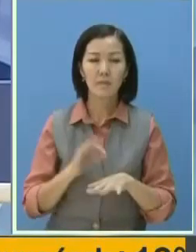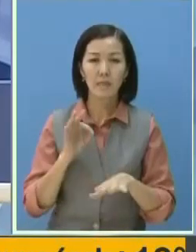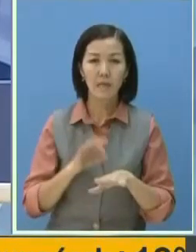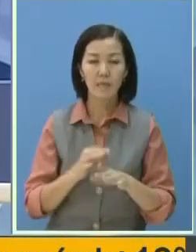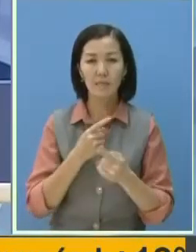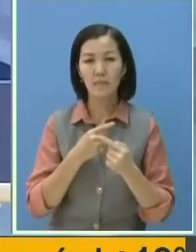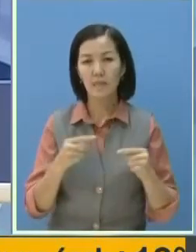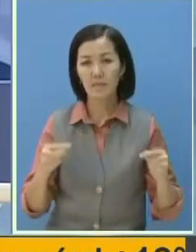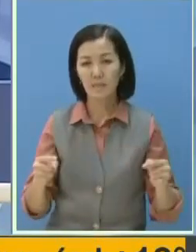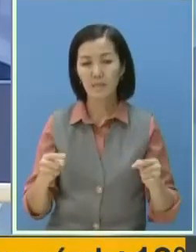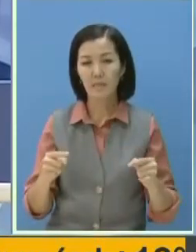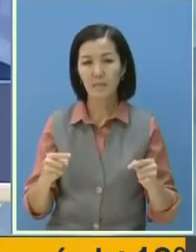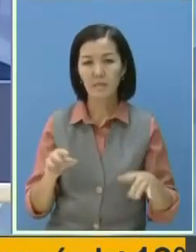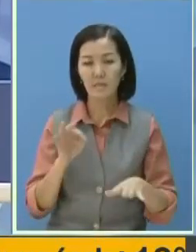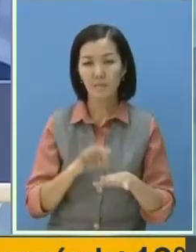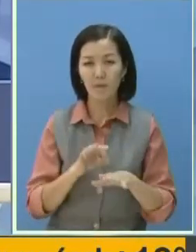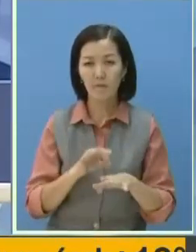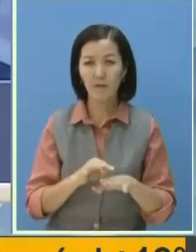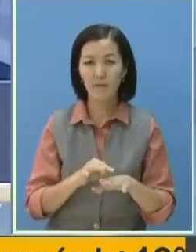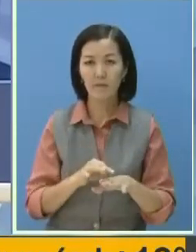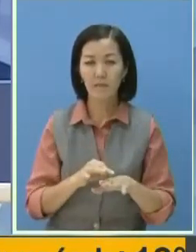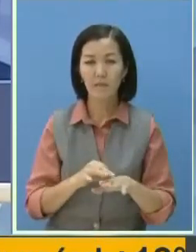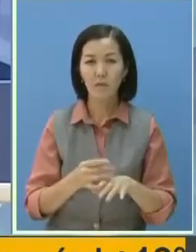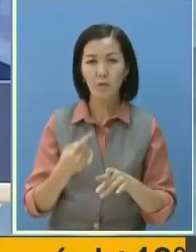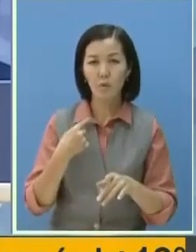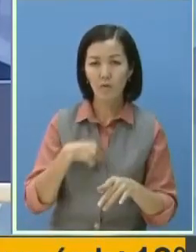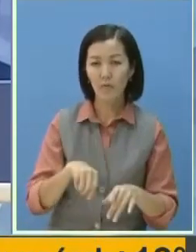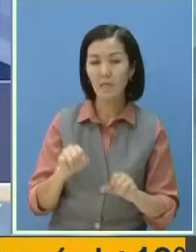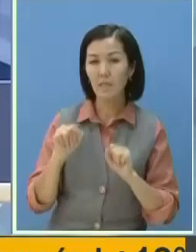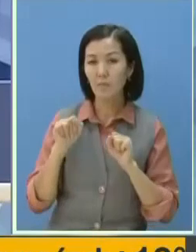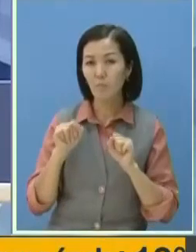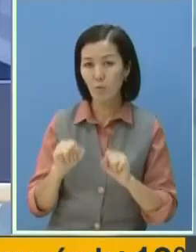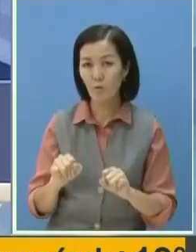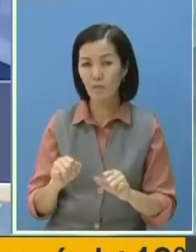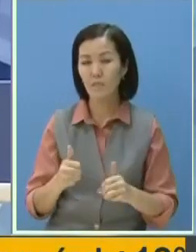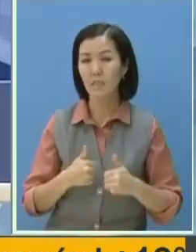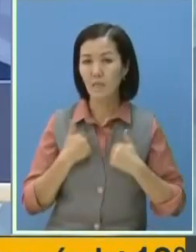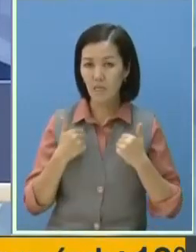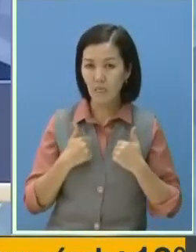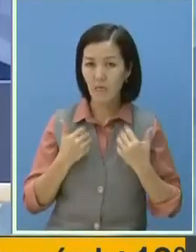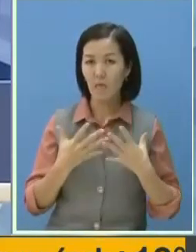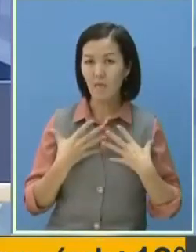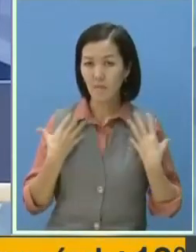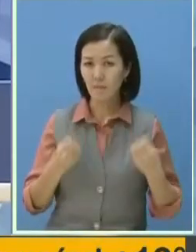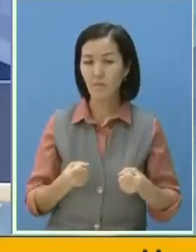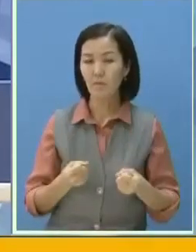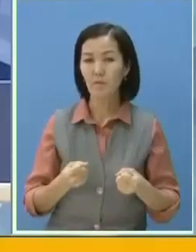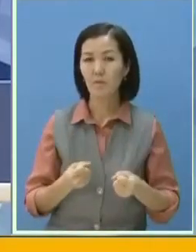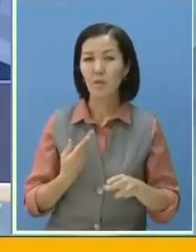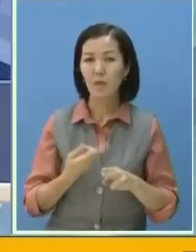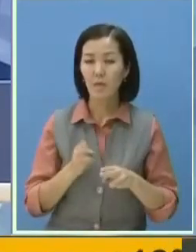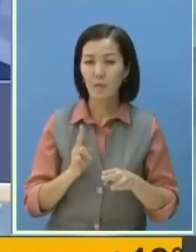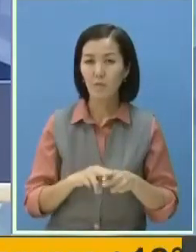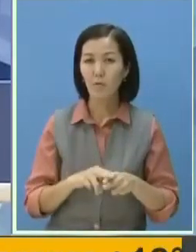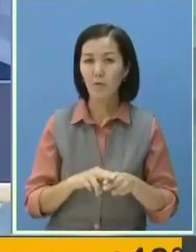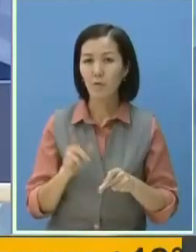как правило, вот хочу сказать, кстати, при этом, да, что чаще всего заболевают именно люди, которые имеют такие